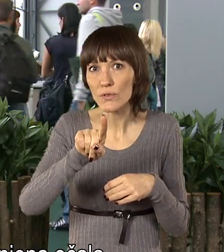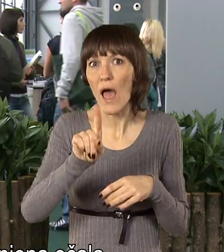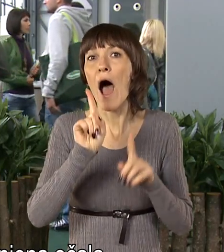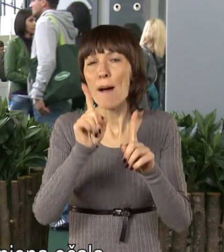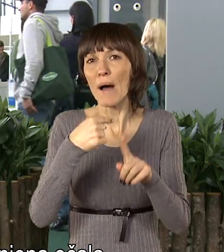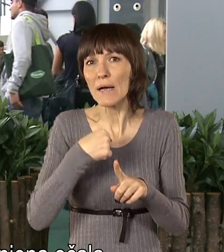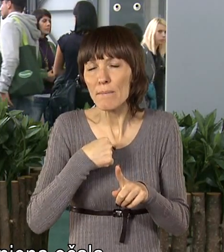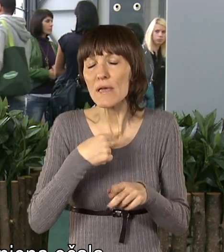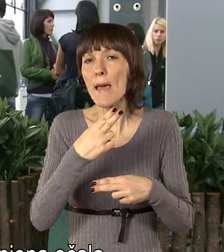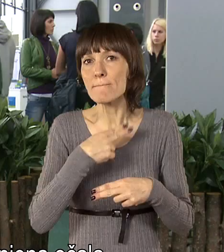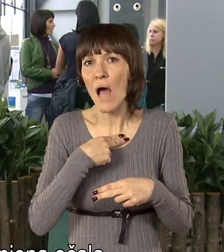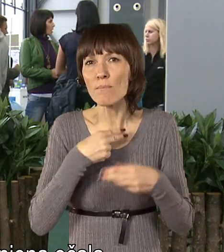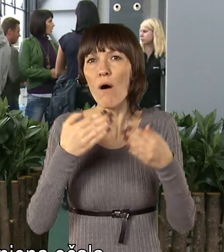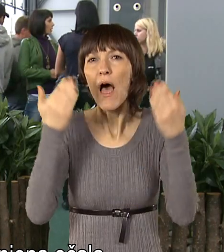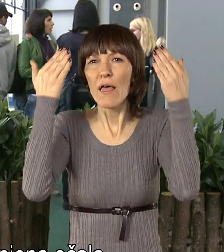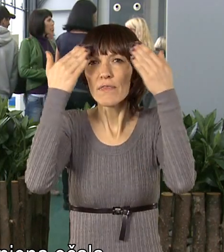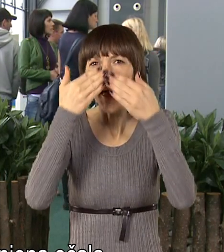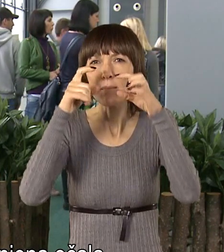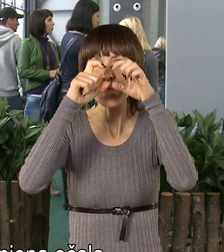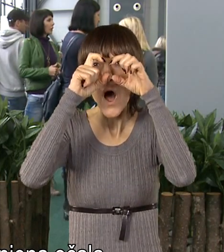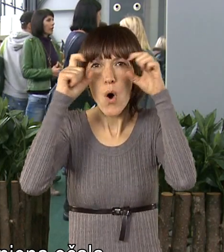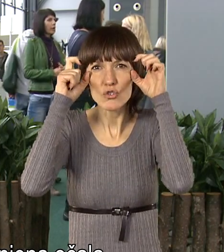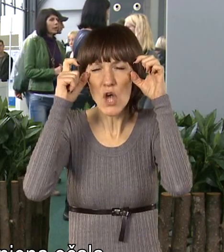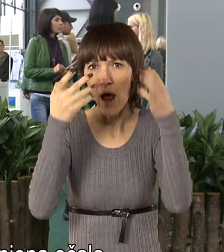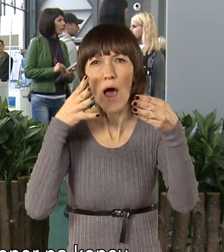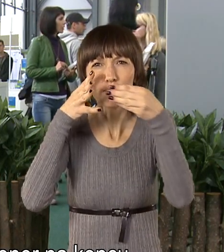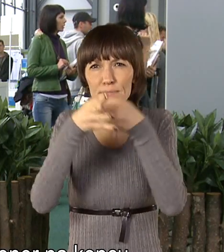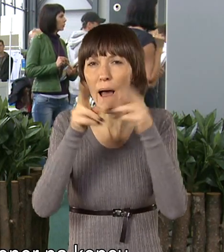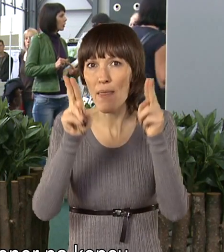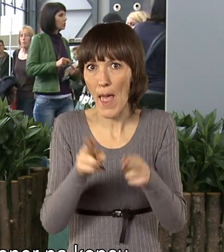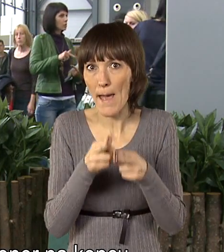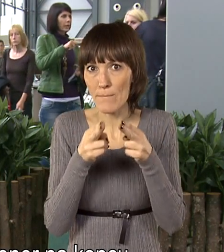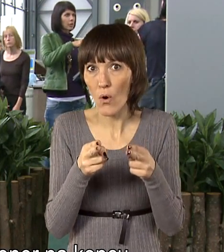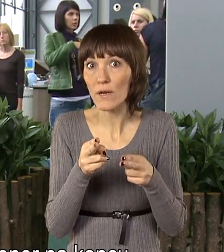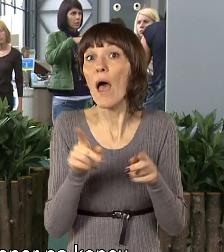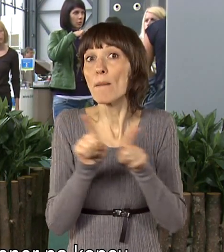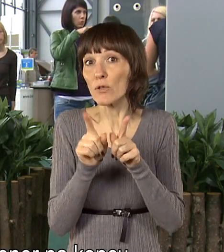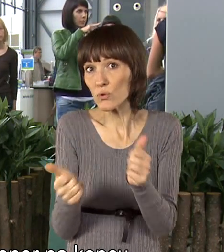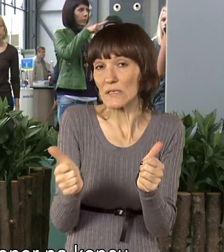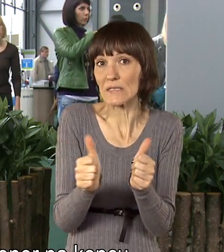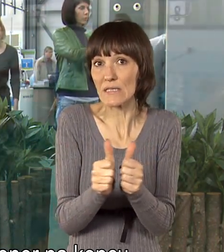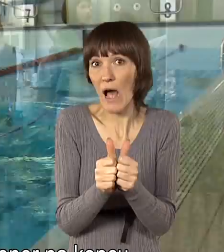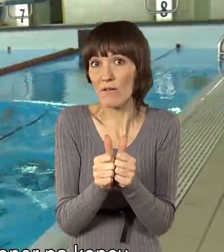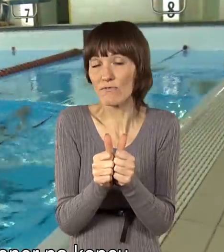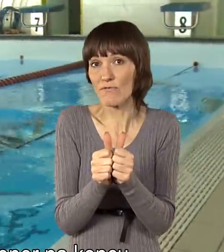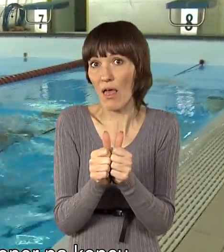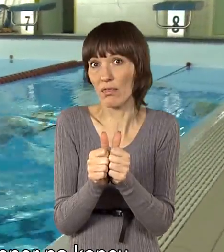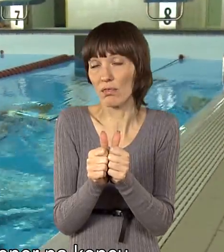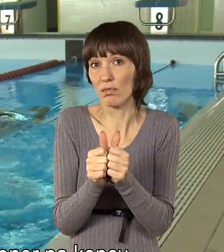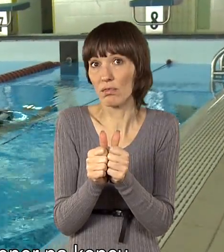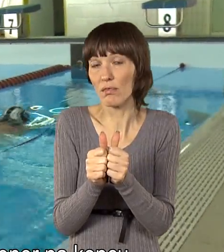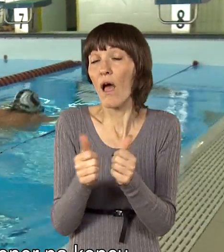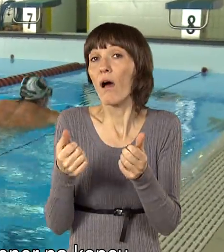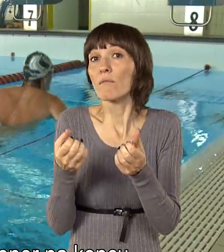imamo zatemnjena očala, skozi katera se ne vidi, in pa to, da te lahko trener na koncu proge udari po